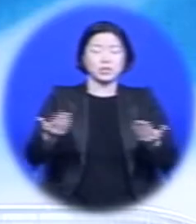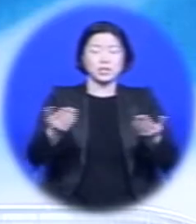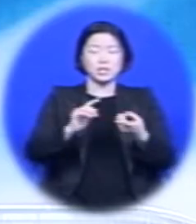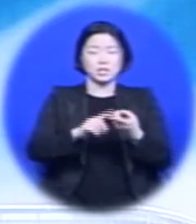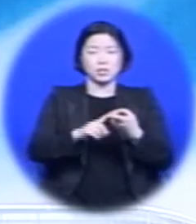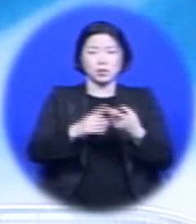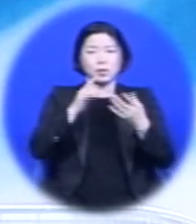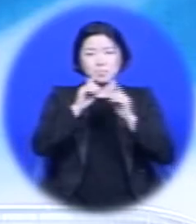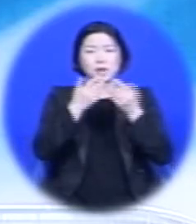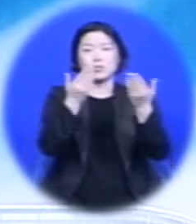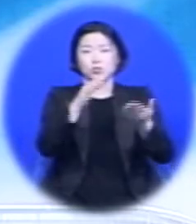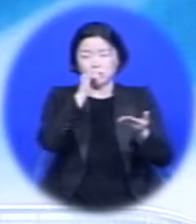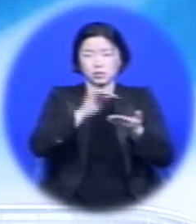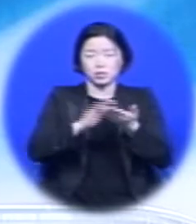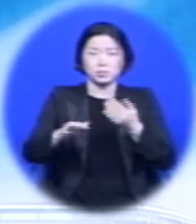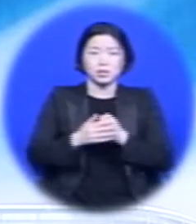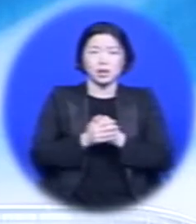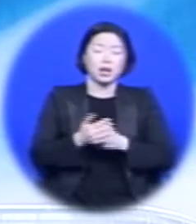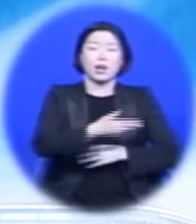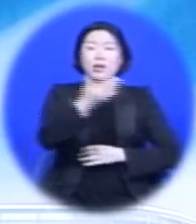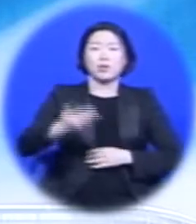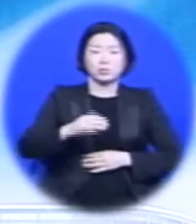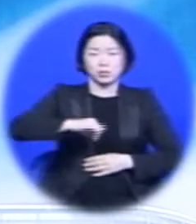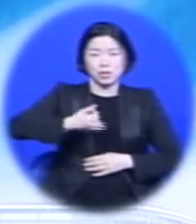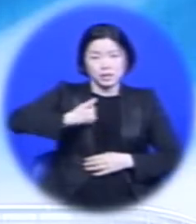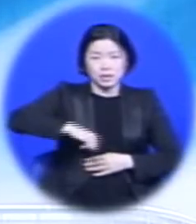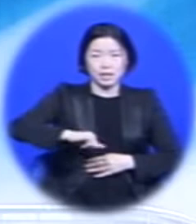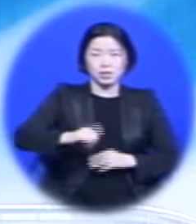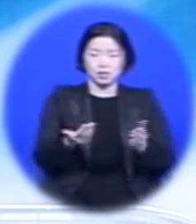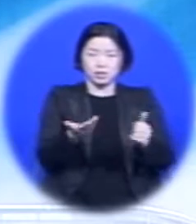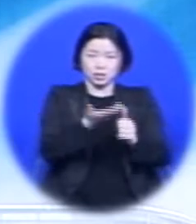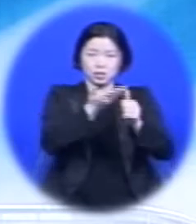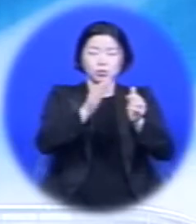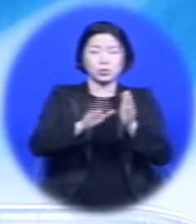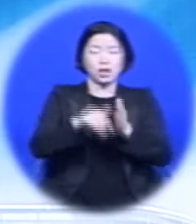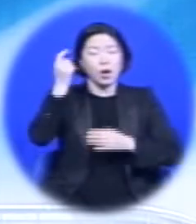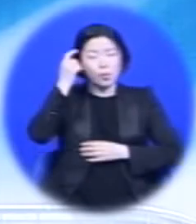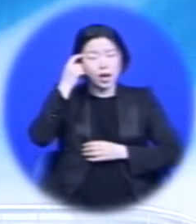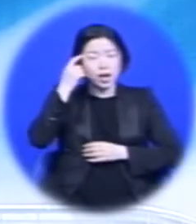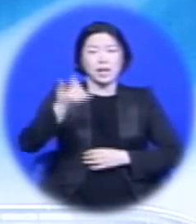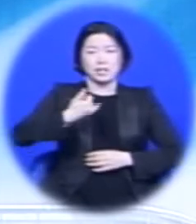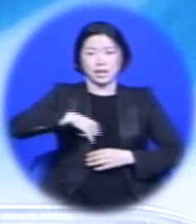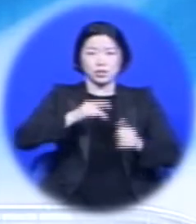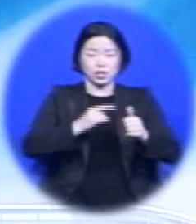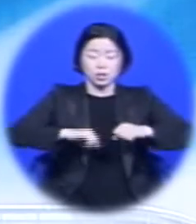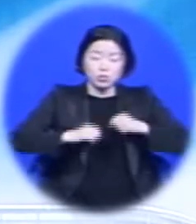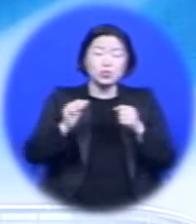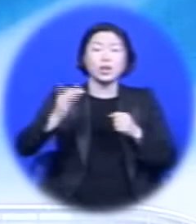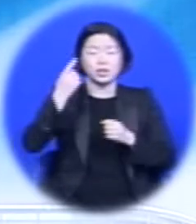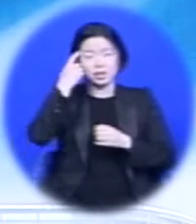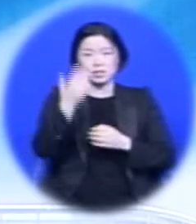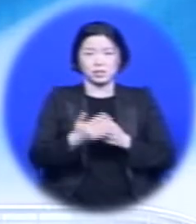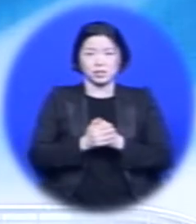말해주고 있는 겁니다. 여러분, 자녀들을 기를 때 명심해야 됩니다. 왜 우리가 자녀들에게 순종해야 되는지.